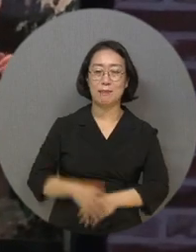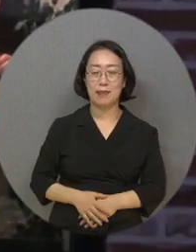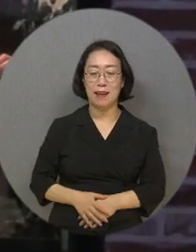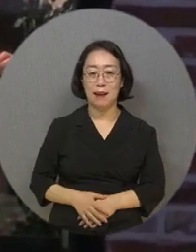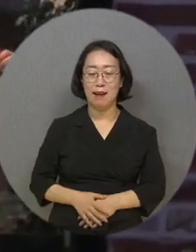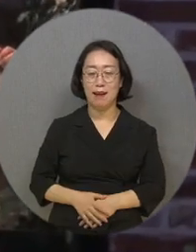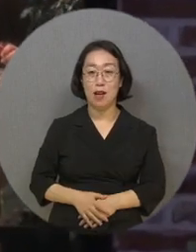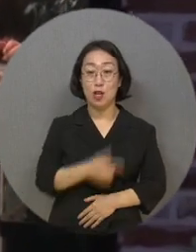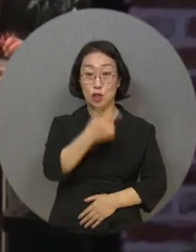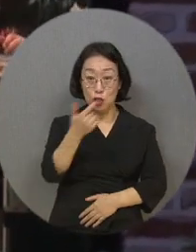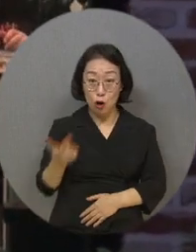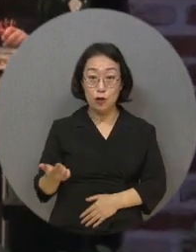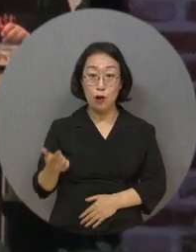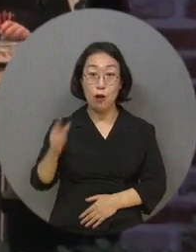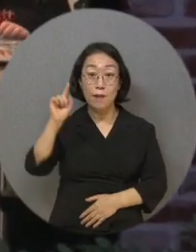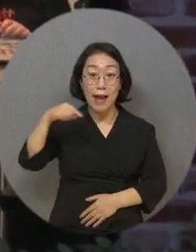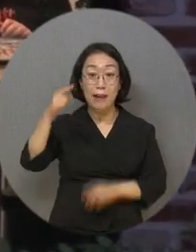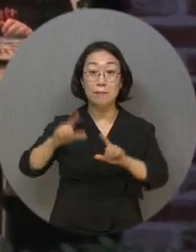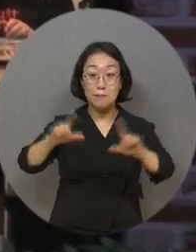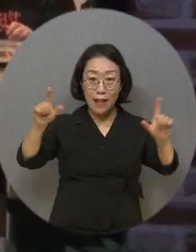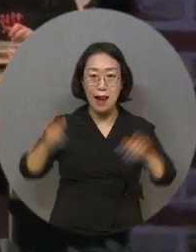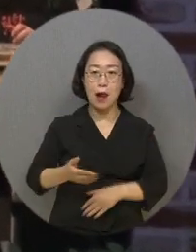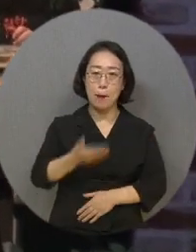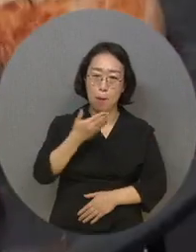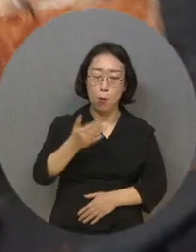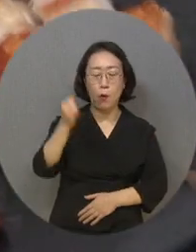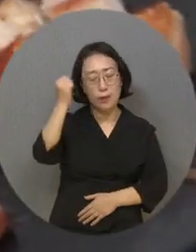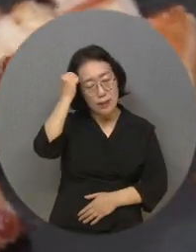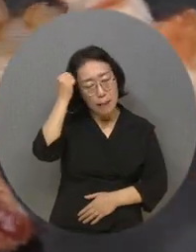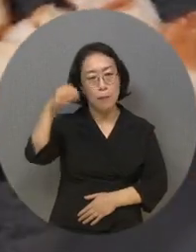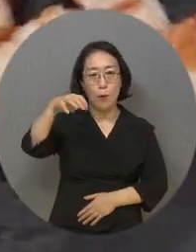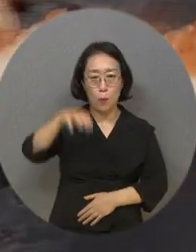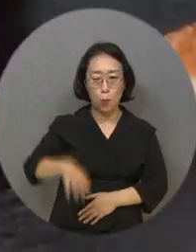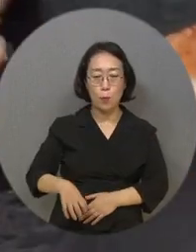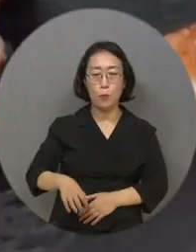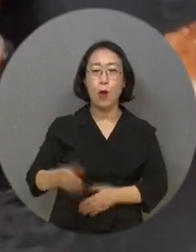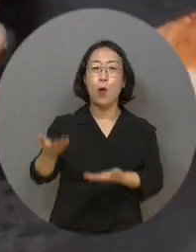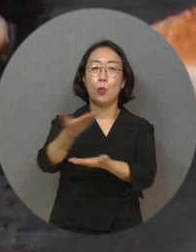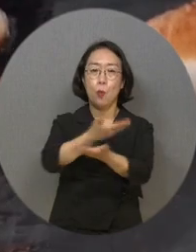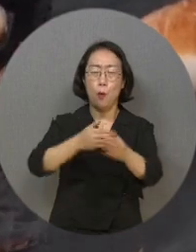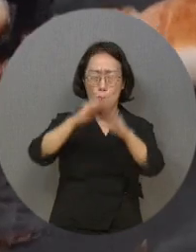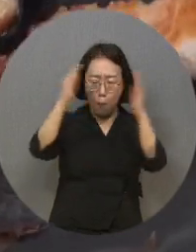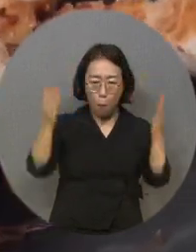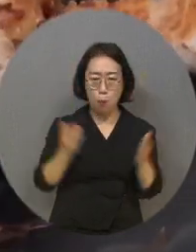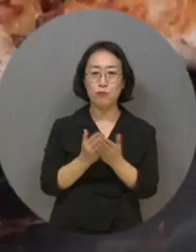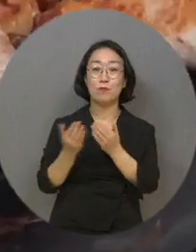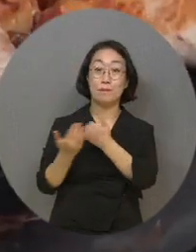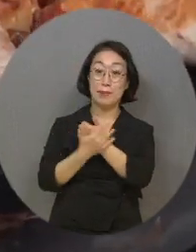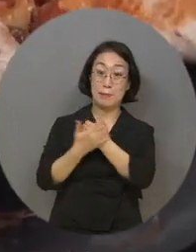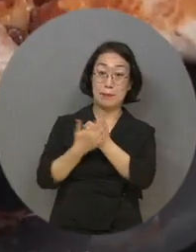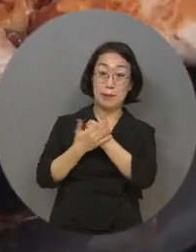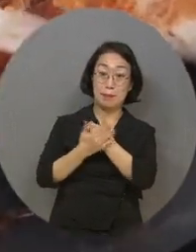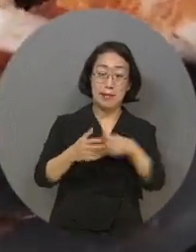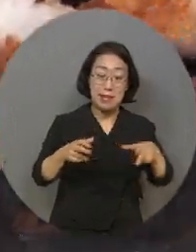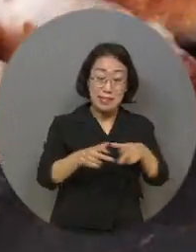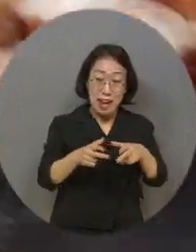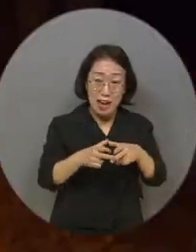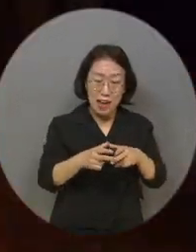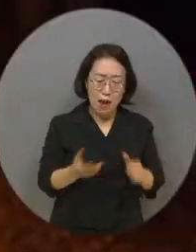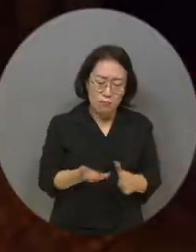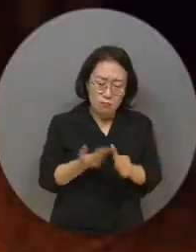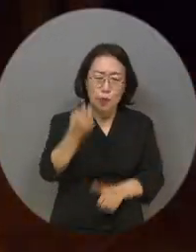저녁부터 다음날 아침까지 먹거리, 잠자리, 놀거리 일체를 제공해 장애 자녀를 키워온